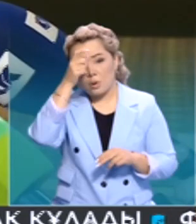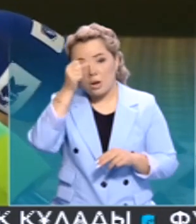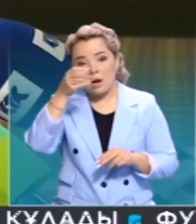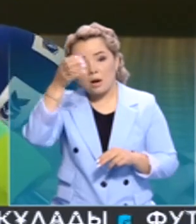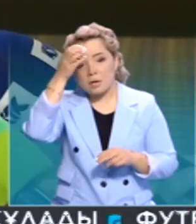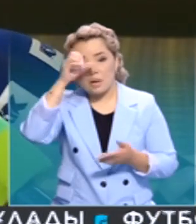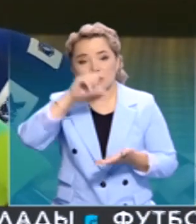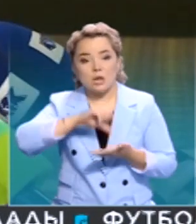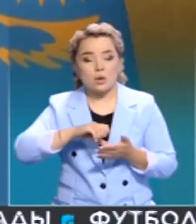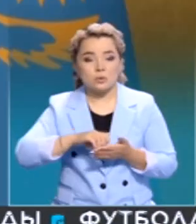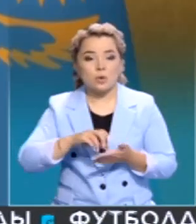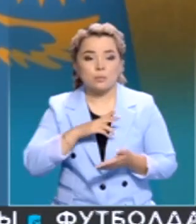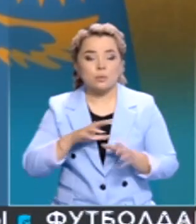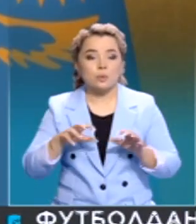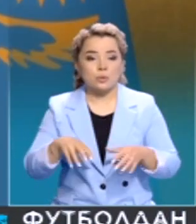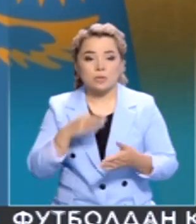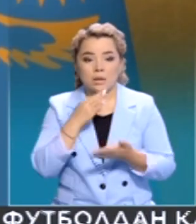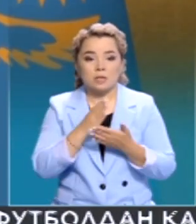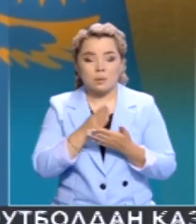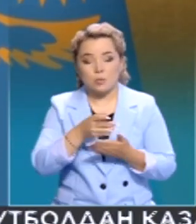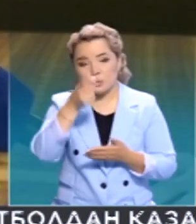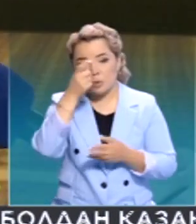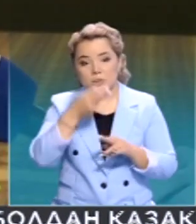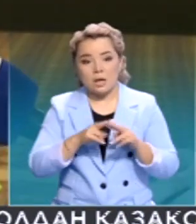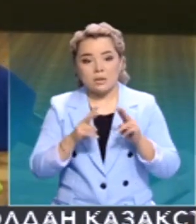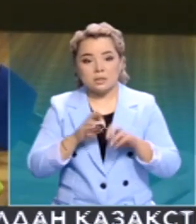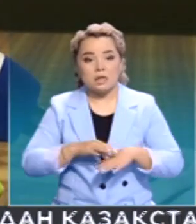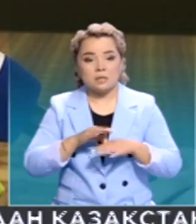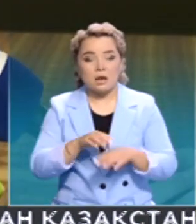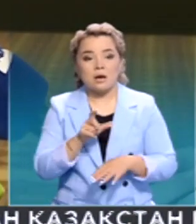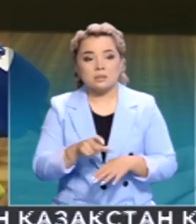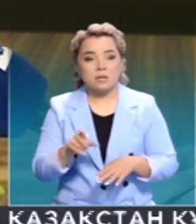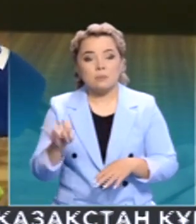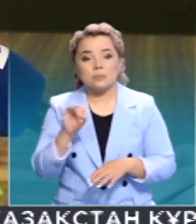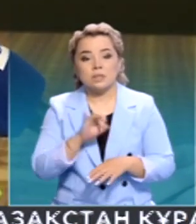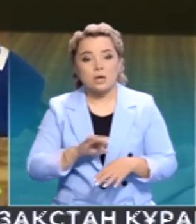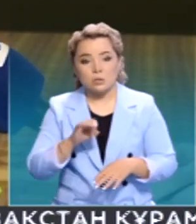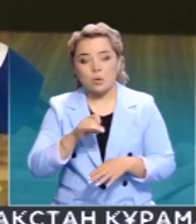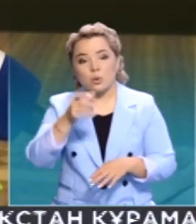ғылыми кеңесінің төрағасы болады. Түрк мәдениеті аз зерттелген. Адамзат